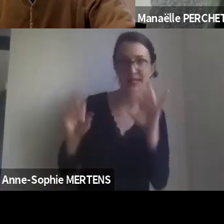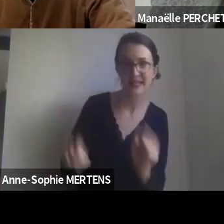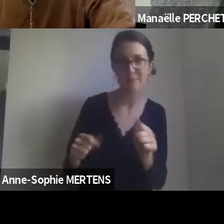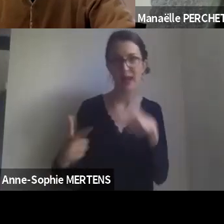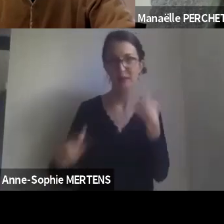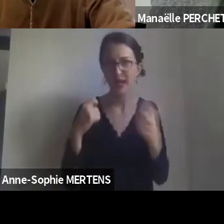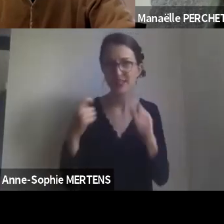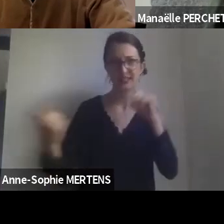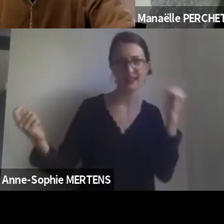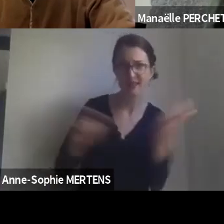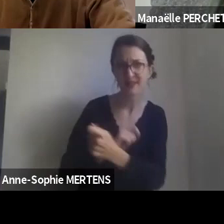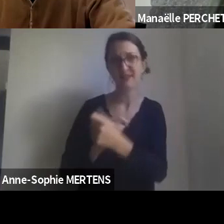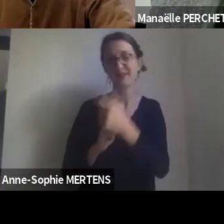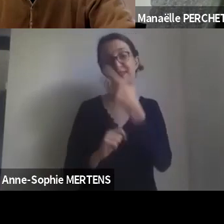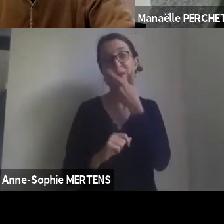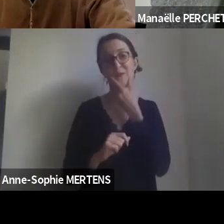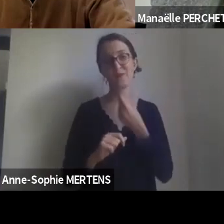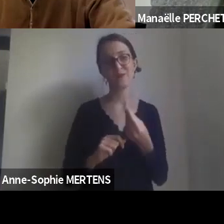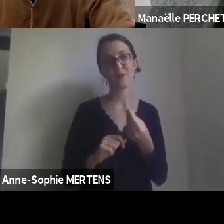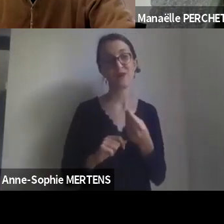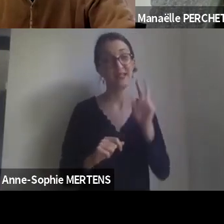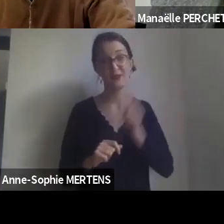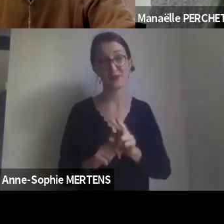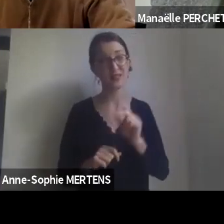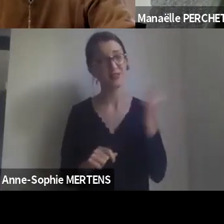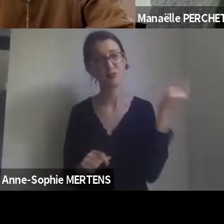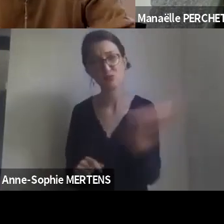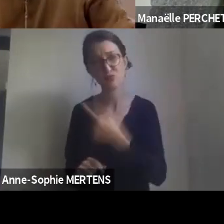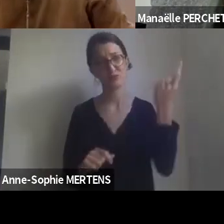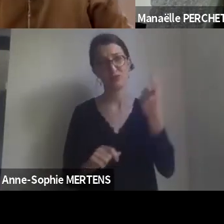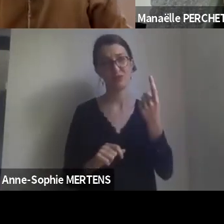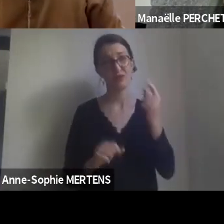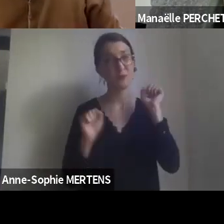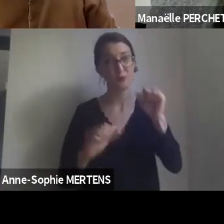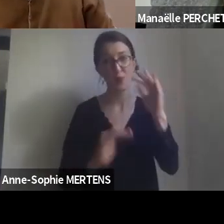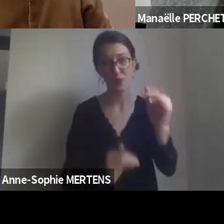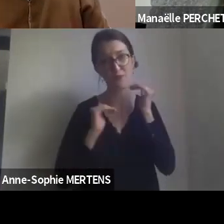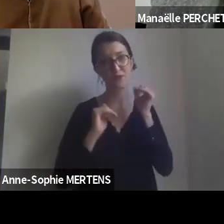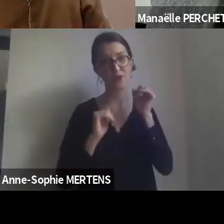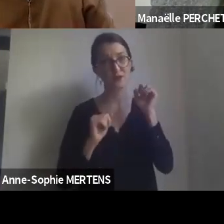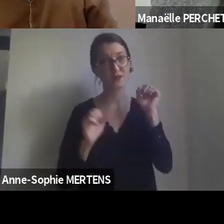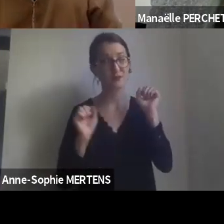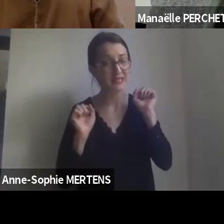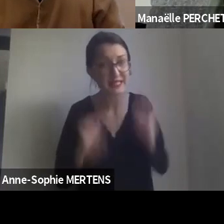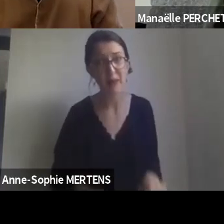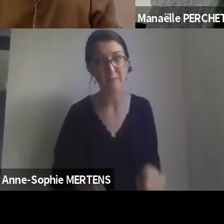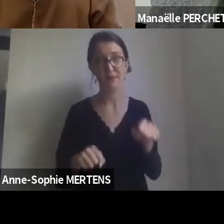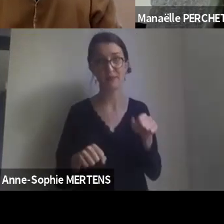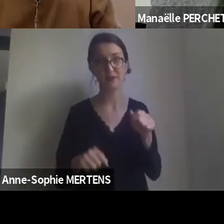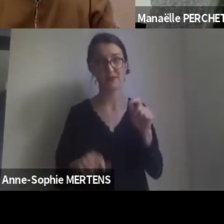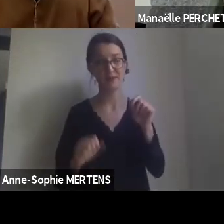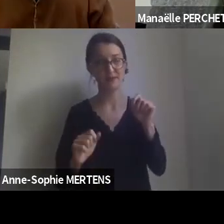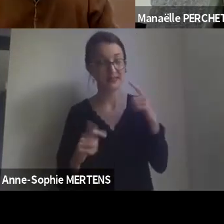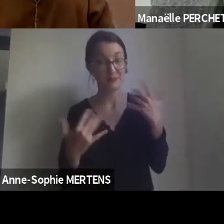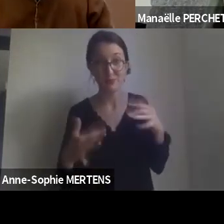porteurs d'agilité et ça serait mon mot de la fin. C'est vraiment que vraiment croyez en vous, croyez en votre potentiel d'agilité parce que vous avez déjà